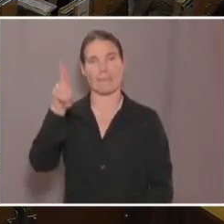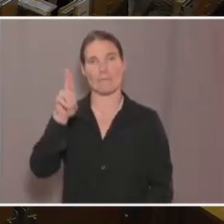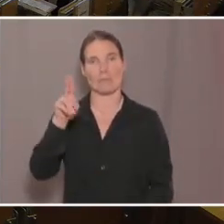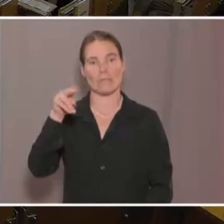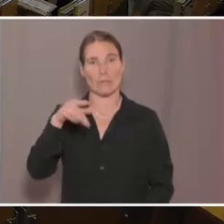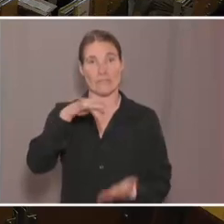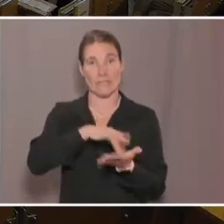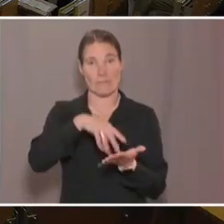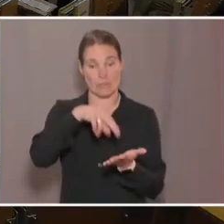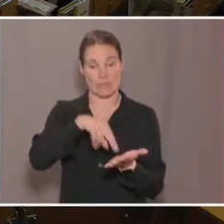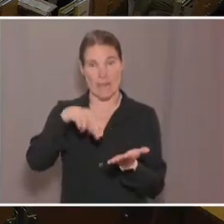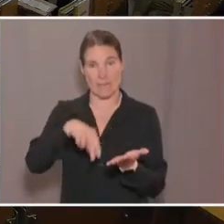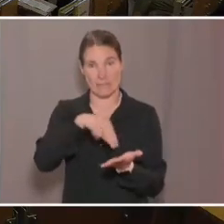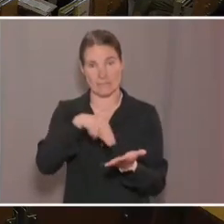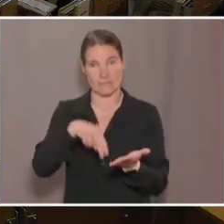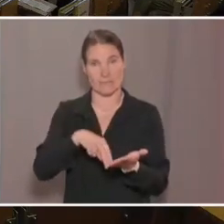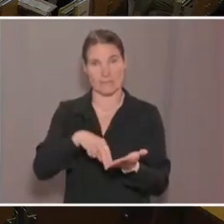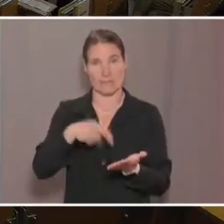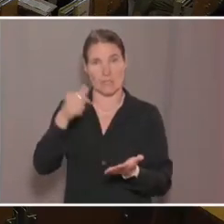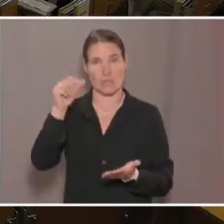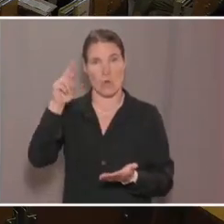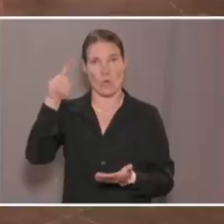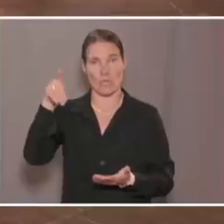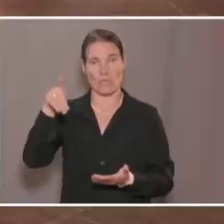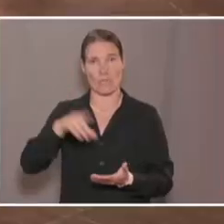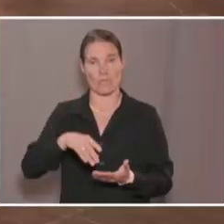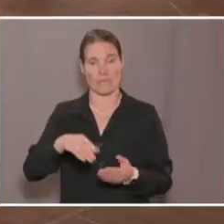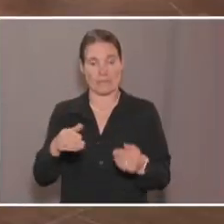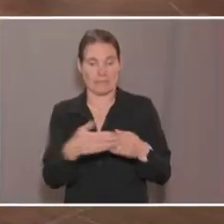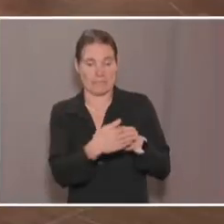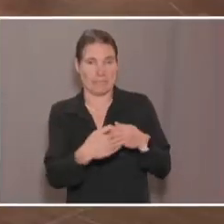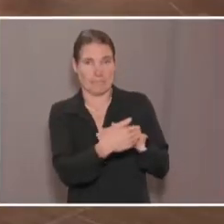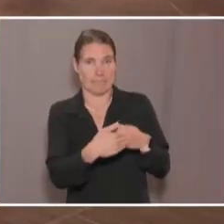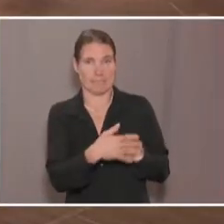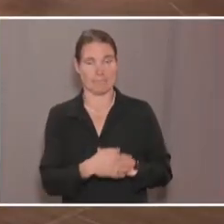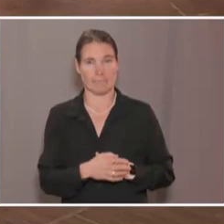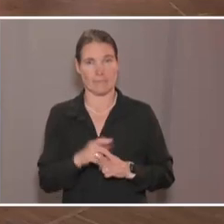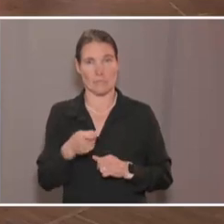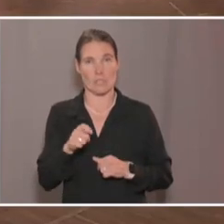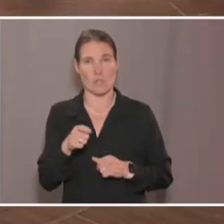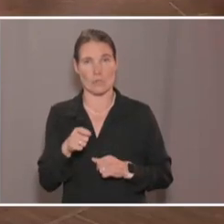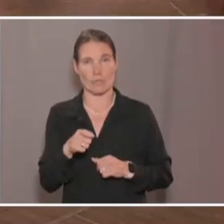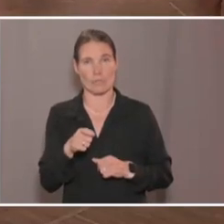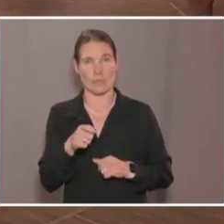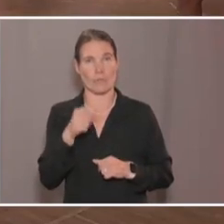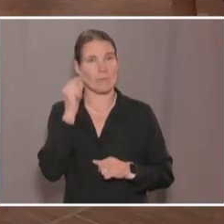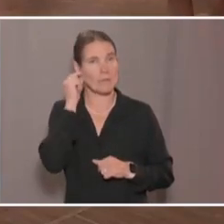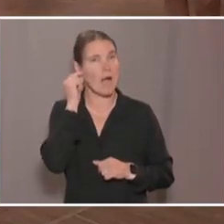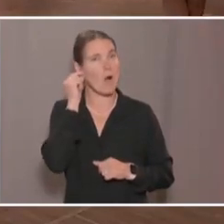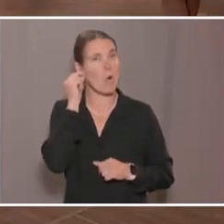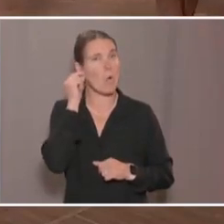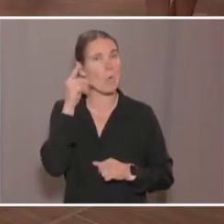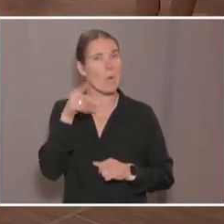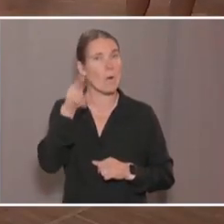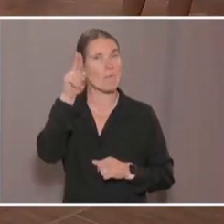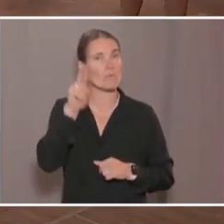stellen? Frau Torp und Frau Prien ein bisschen zueinander. Und dann würde der Schlüssel nämlich von Frau Pfründer